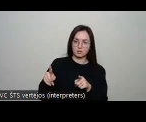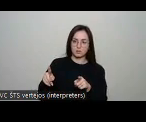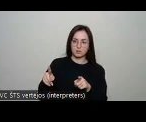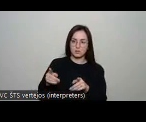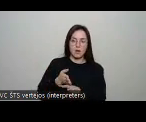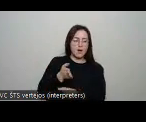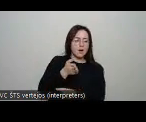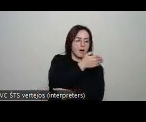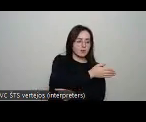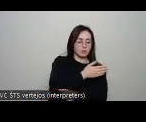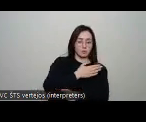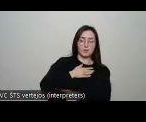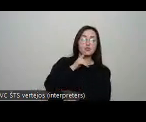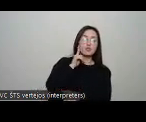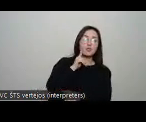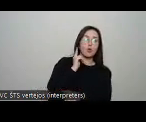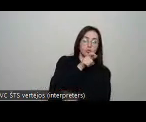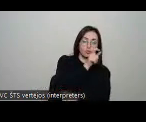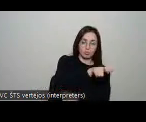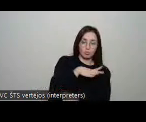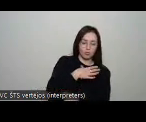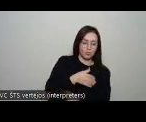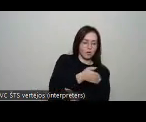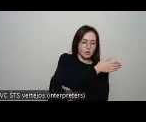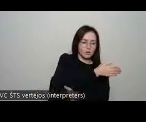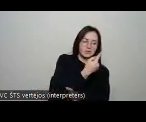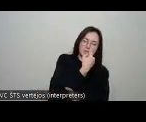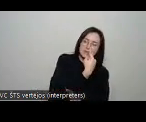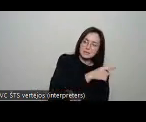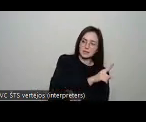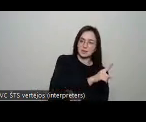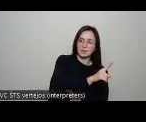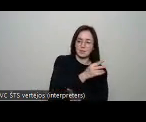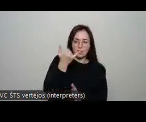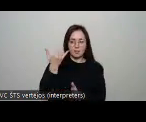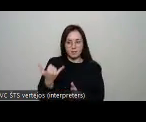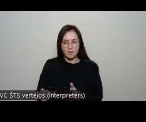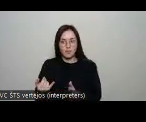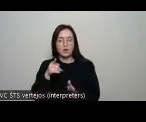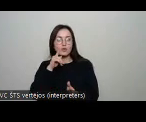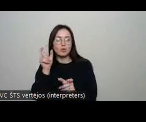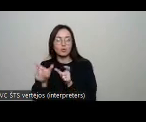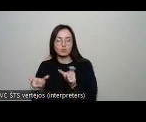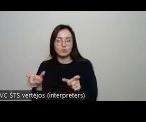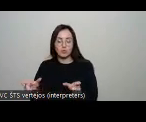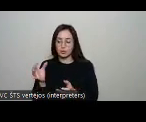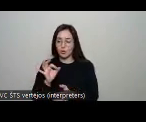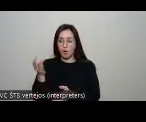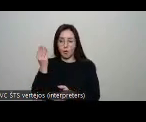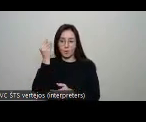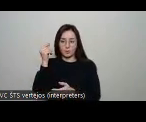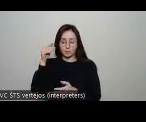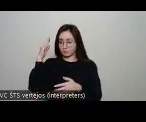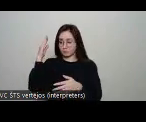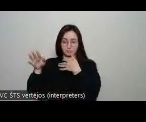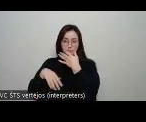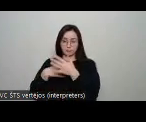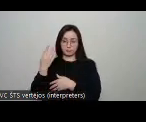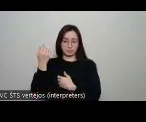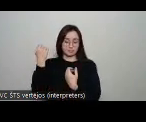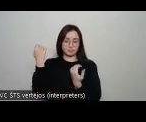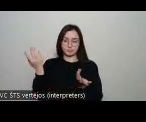raštingumas tuomet, kai mes buvome jauni. Dabar jauni žmonės iš viso nesitvarko su pinigais. Pavyzdžiui, mano dukterėčia iš